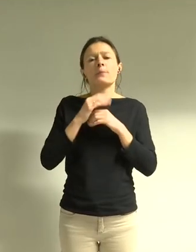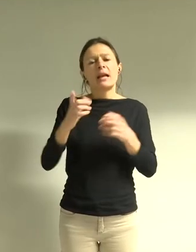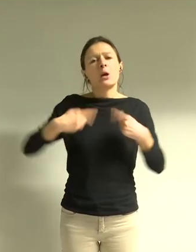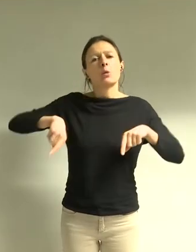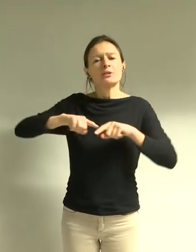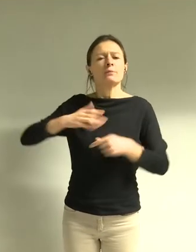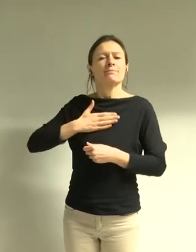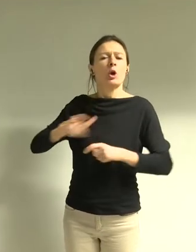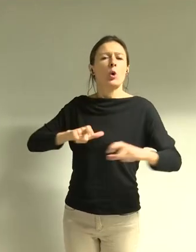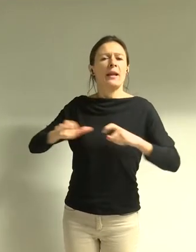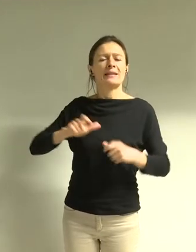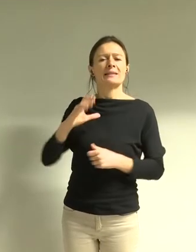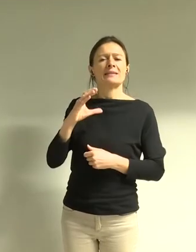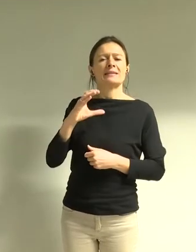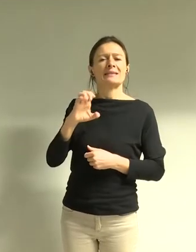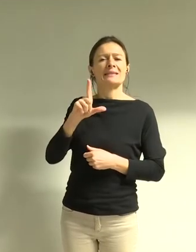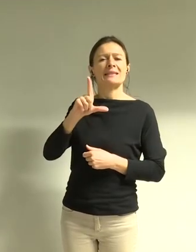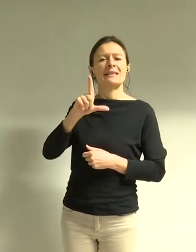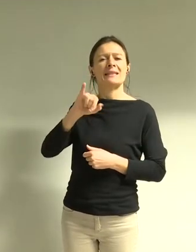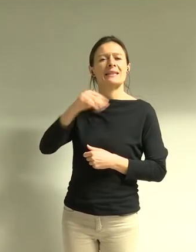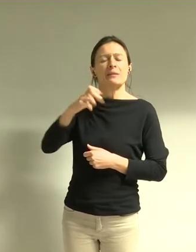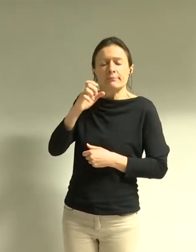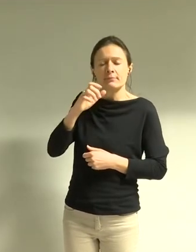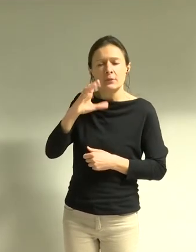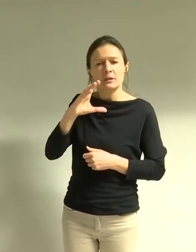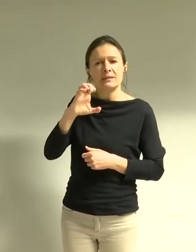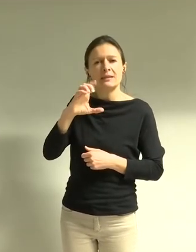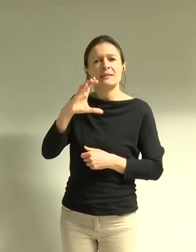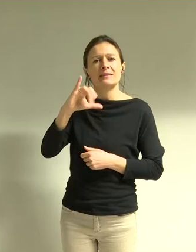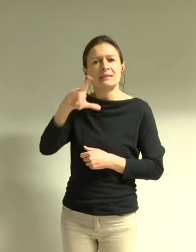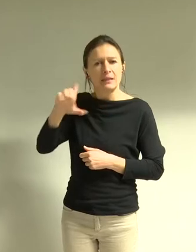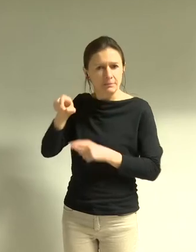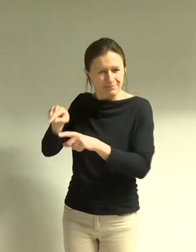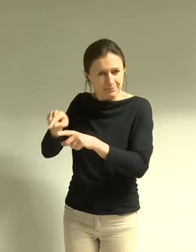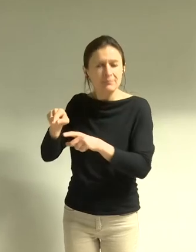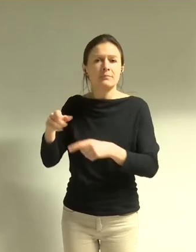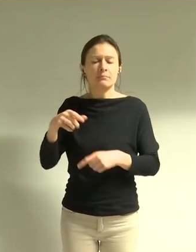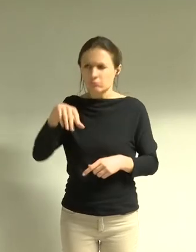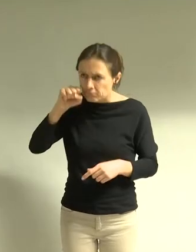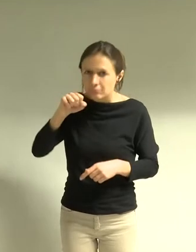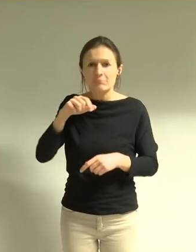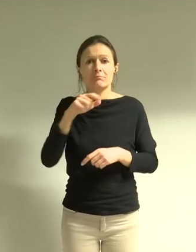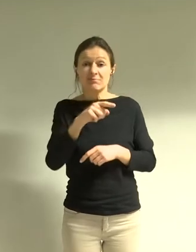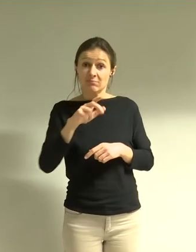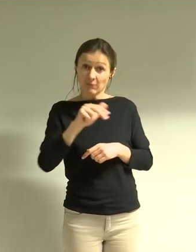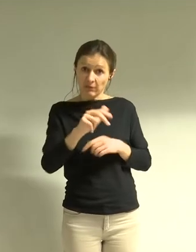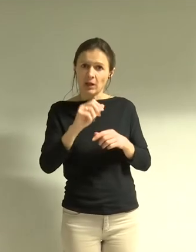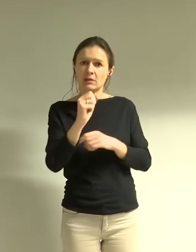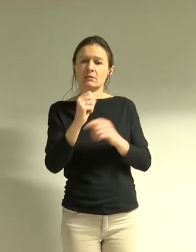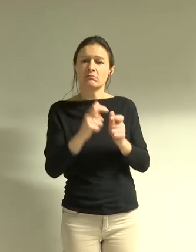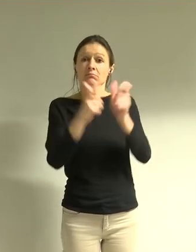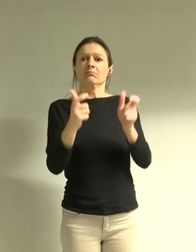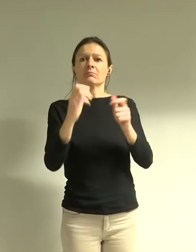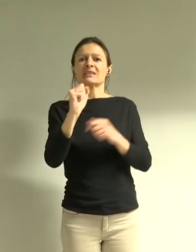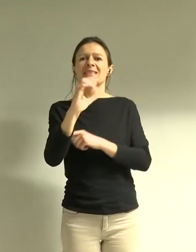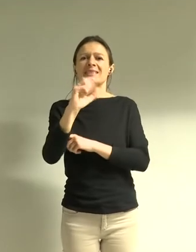cécile si la tempo on apprend dans le cadre de cette délibération tu es la ville va devenir sociétaire d'une scic qui a donc vocation à répondre à une